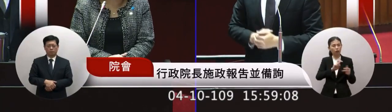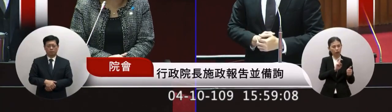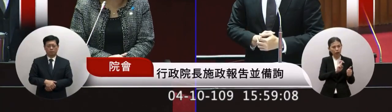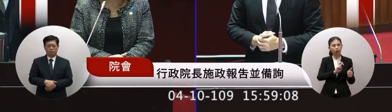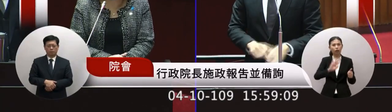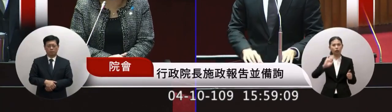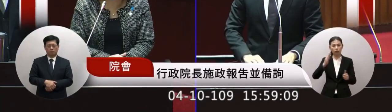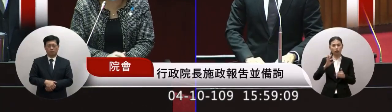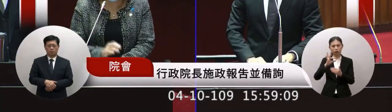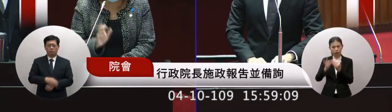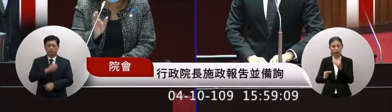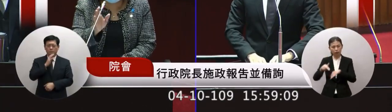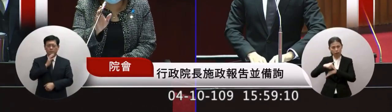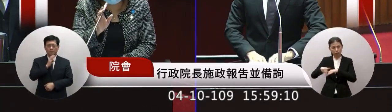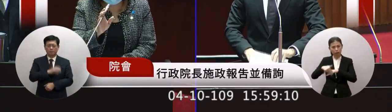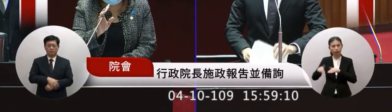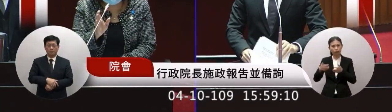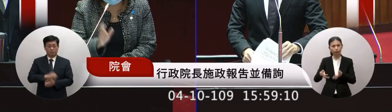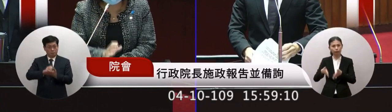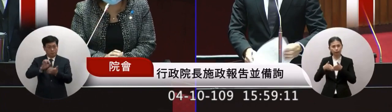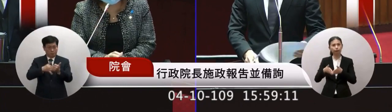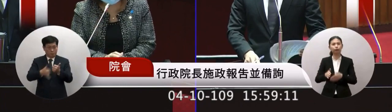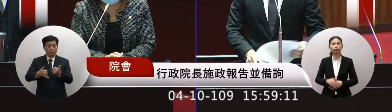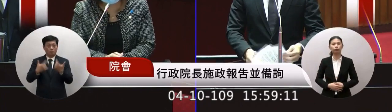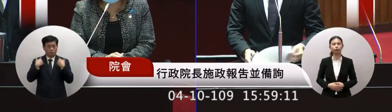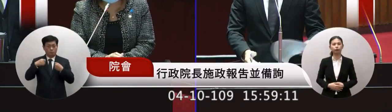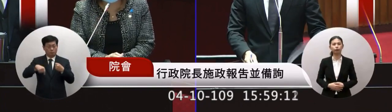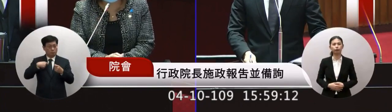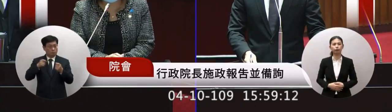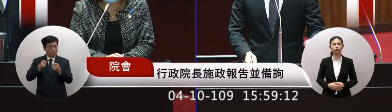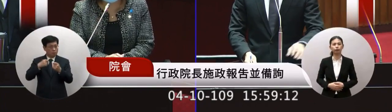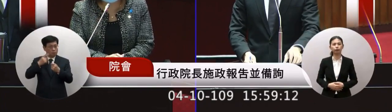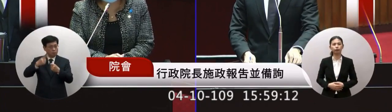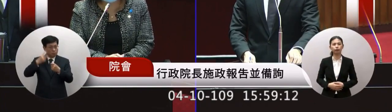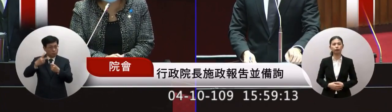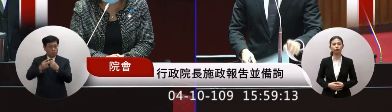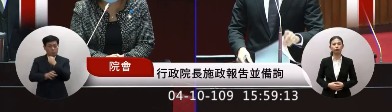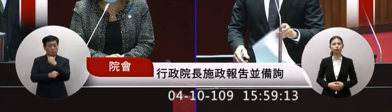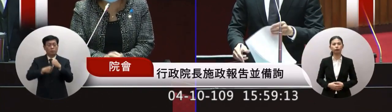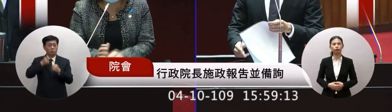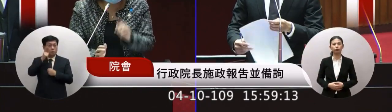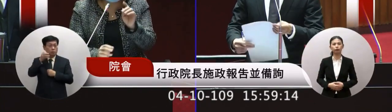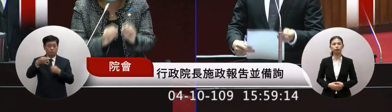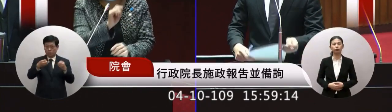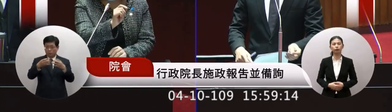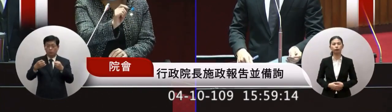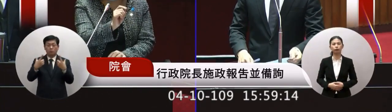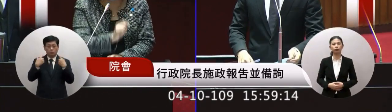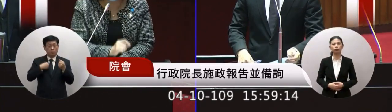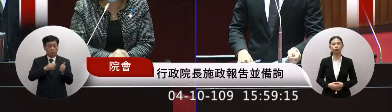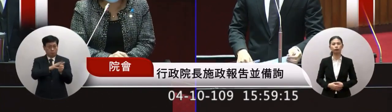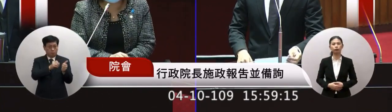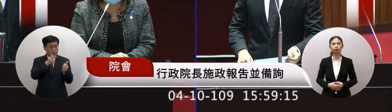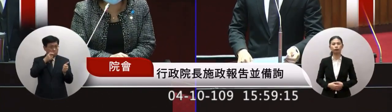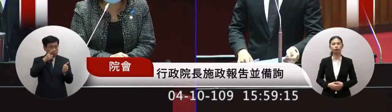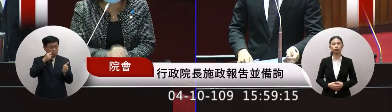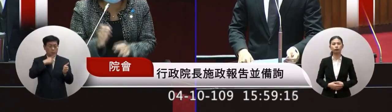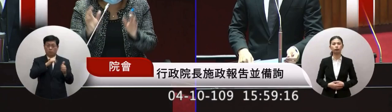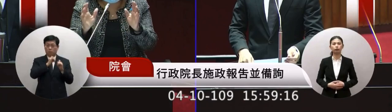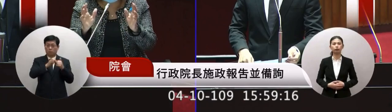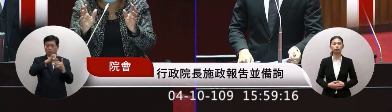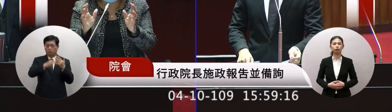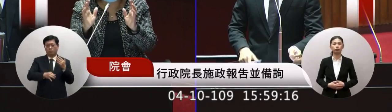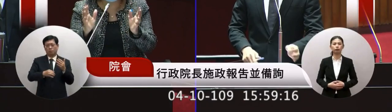最重要的啦。 是，不过委员，其实咱这两档吼诶，基本工资的讨论吼，拢是有参考那个社经指